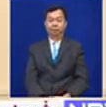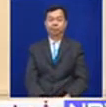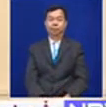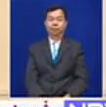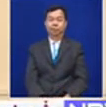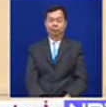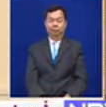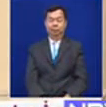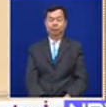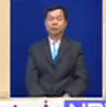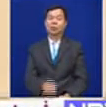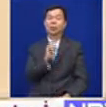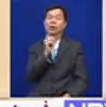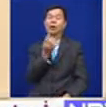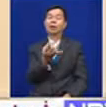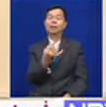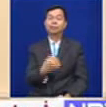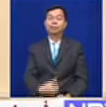คุยเรื่องอะไรเล่า